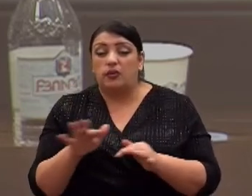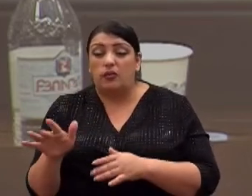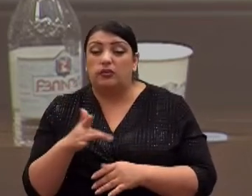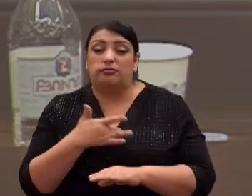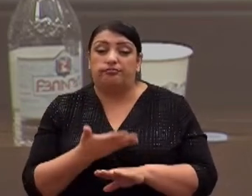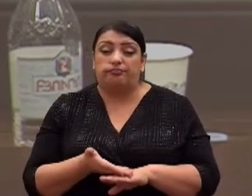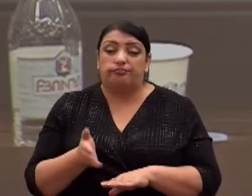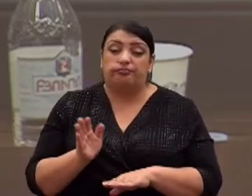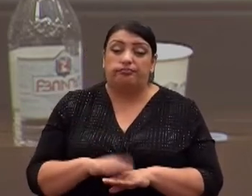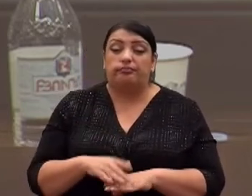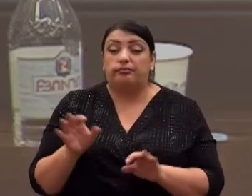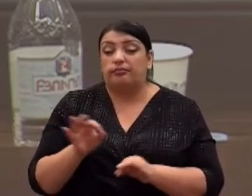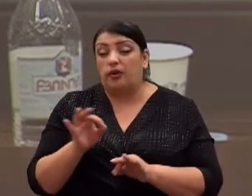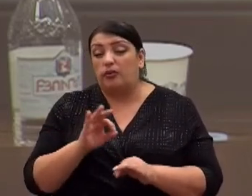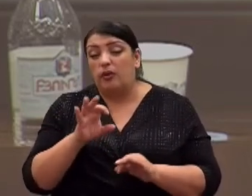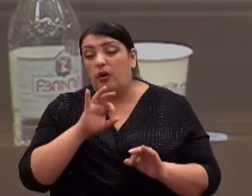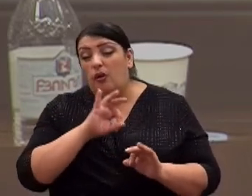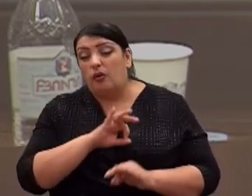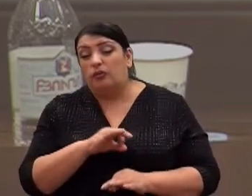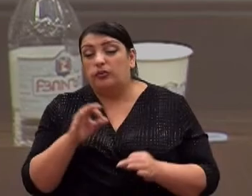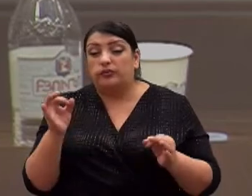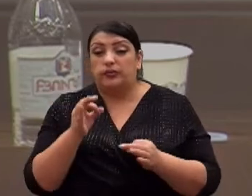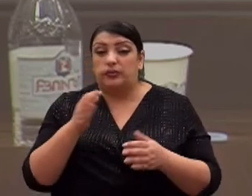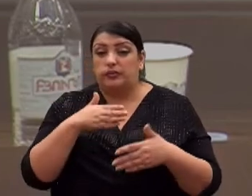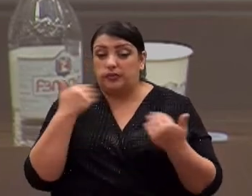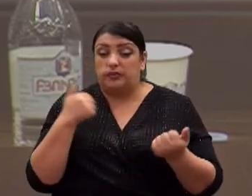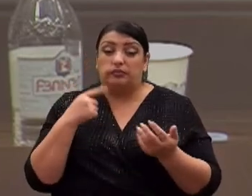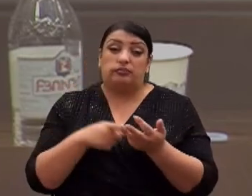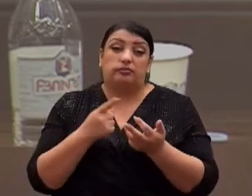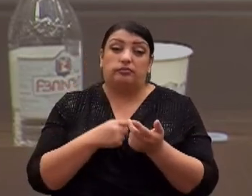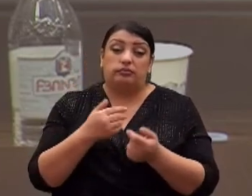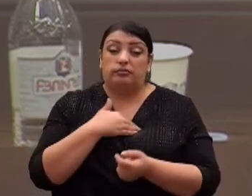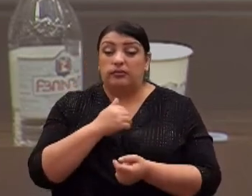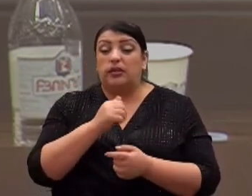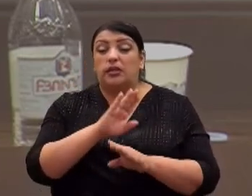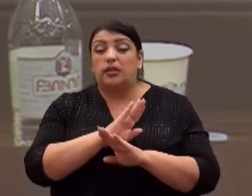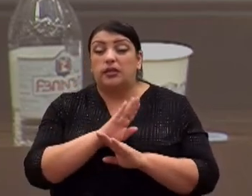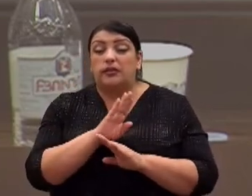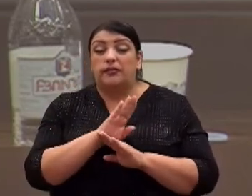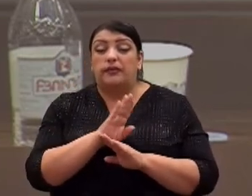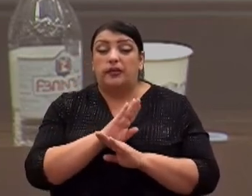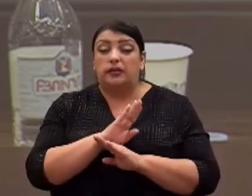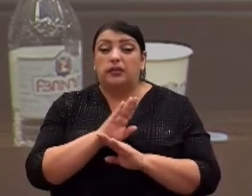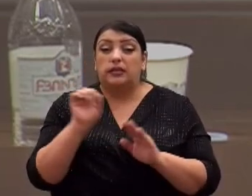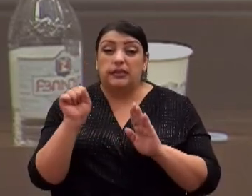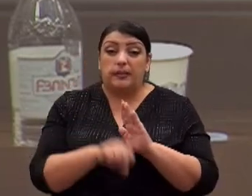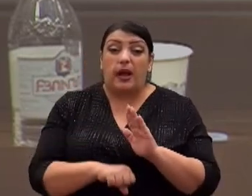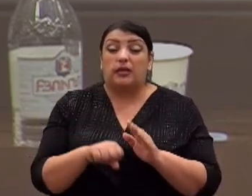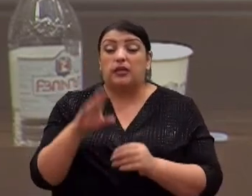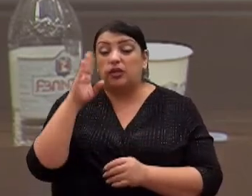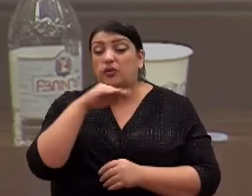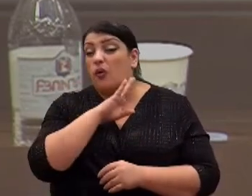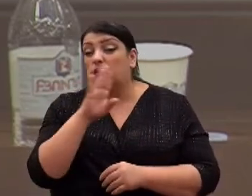առ այսօր որևէ արդյունքներ չկան եւ սուզում եմ թվարկել զինված, զոհված, ավելի ճիշտ սպանված այդ